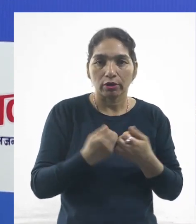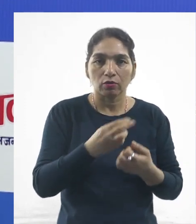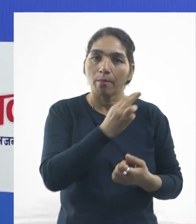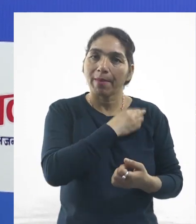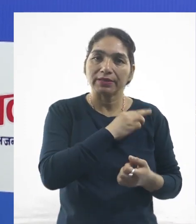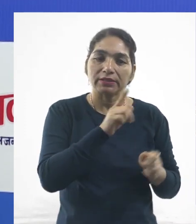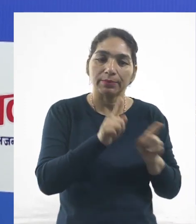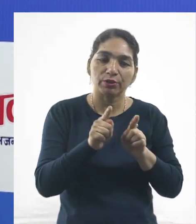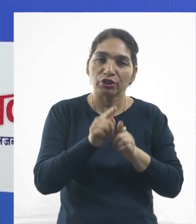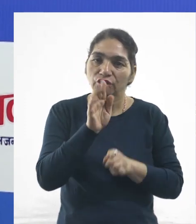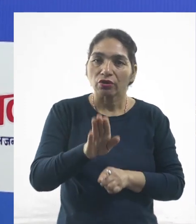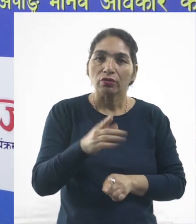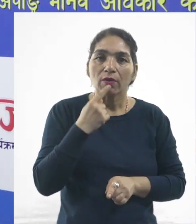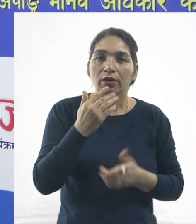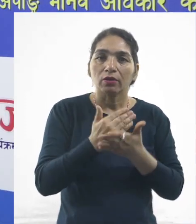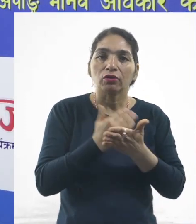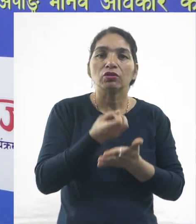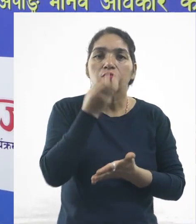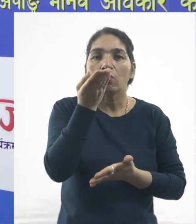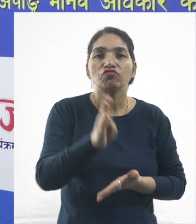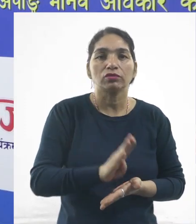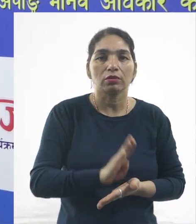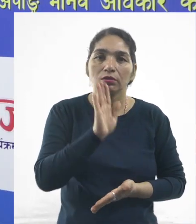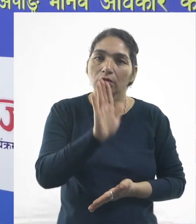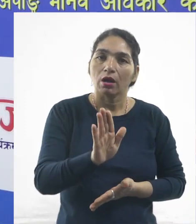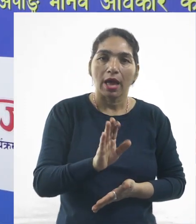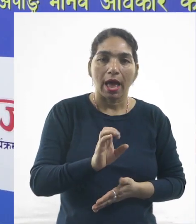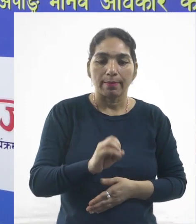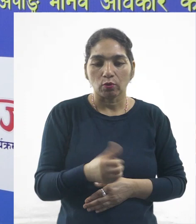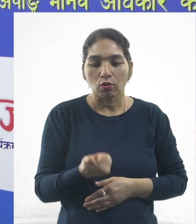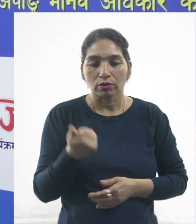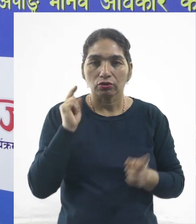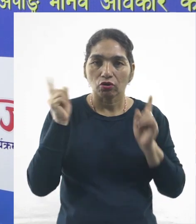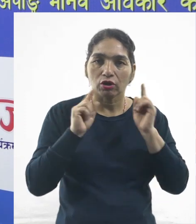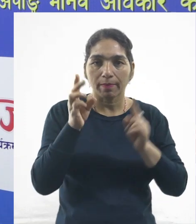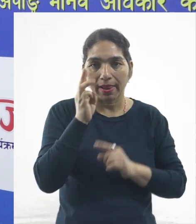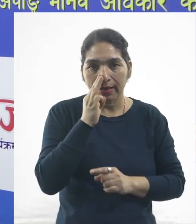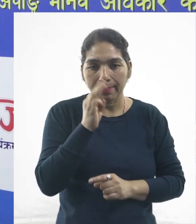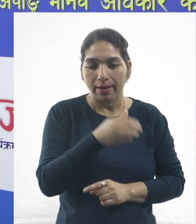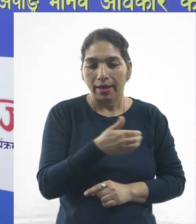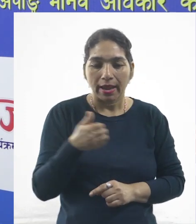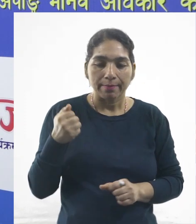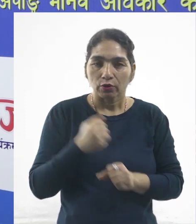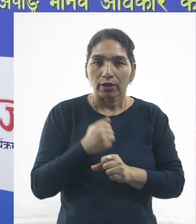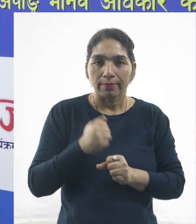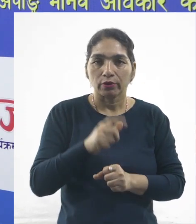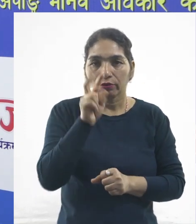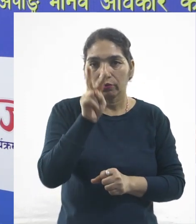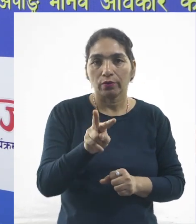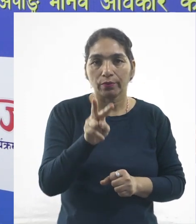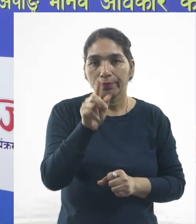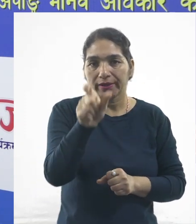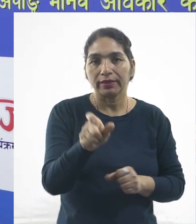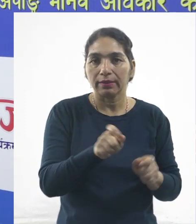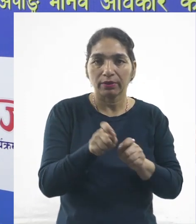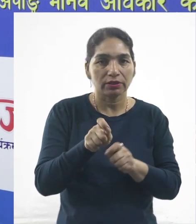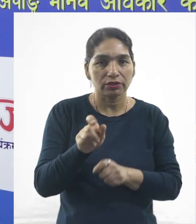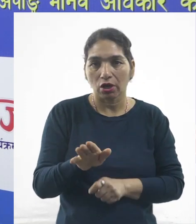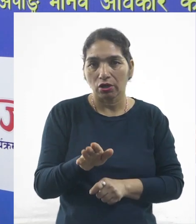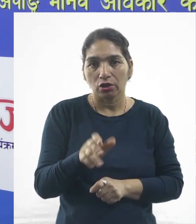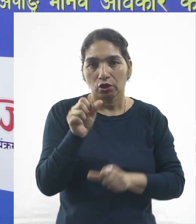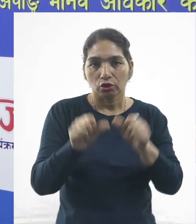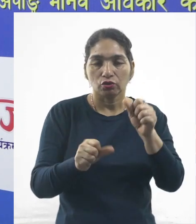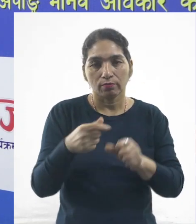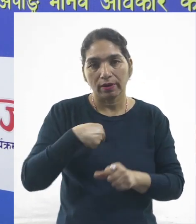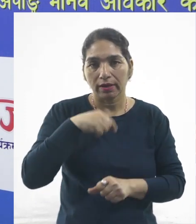छन् भनेर भन्नुभयो भने कसरी भन्नुहुन्छ छन् सर हाम्रो गोकर्णेश्वर नगरपालिकामा राम्रो काम गरेको व्यक्तिहरू पनि छन् जस्तो जुन म